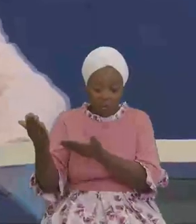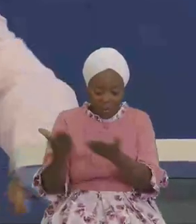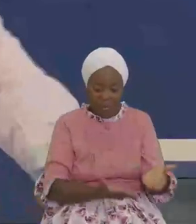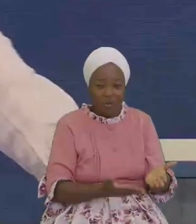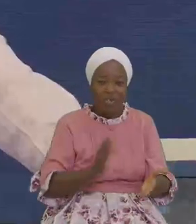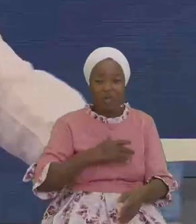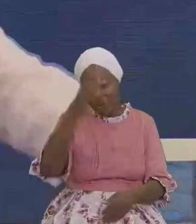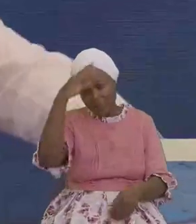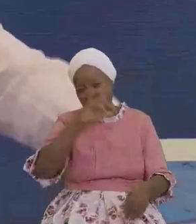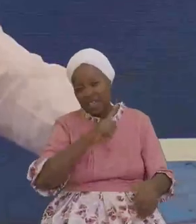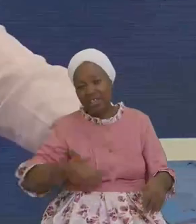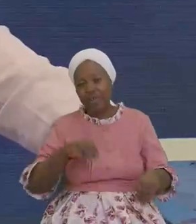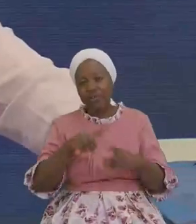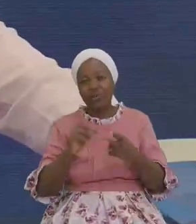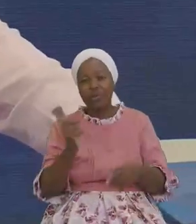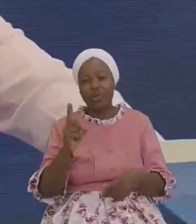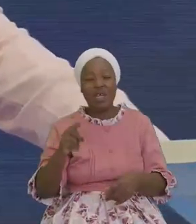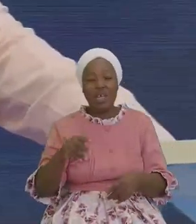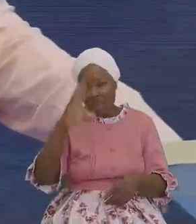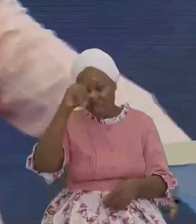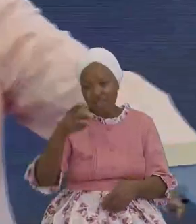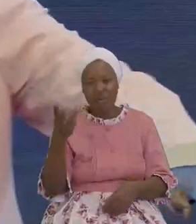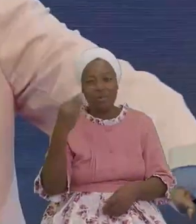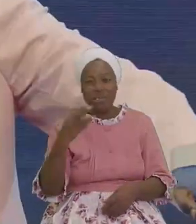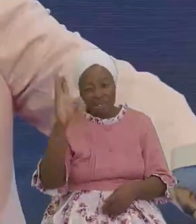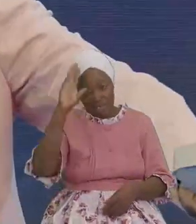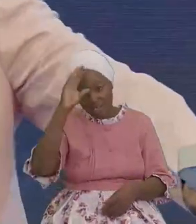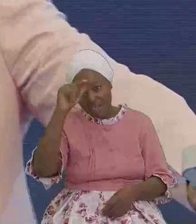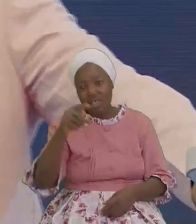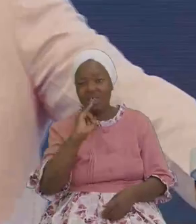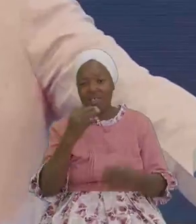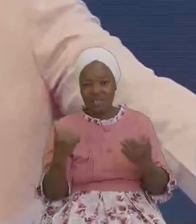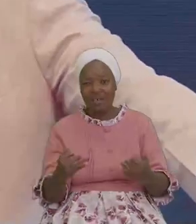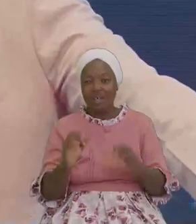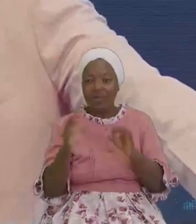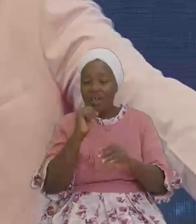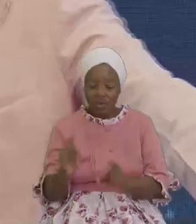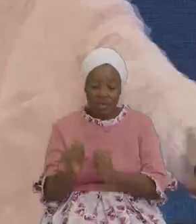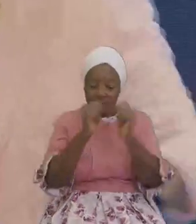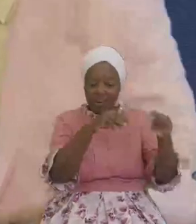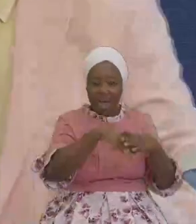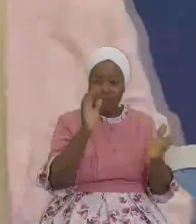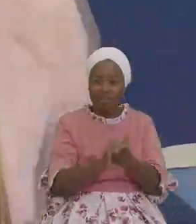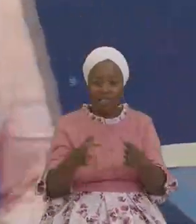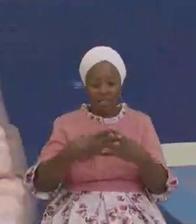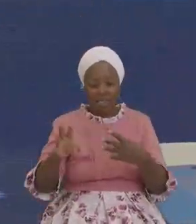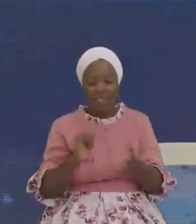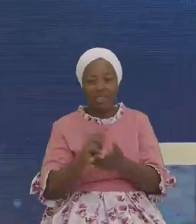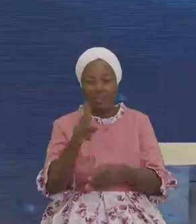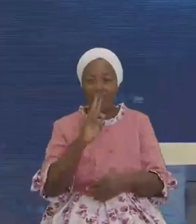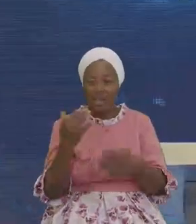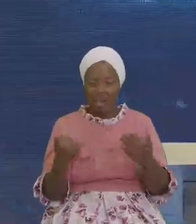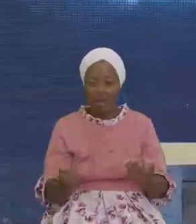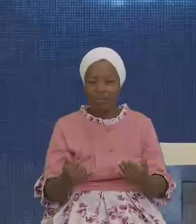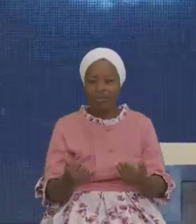temps-là qui m'a conduit là où je suis aujourd'hui. Si tu n'es pas transféré de cette